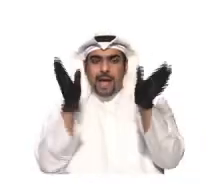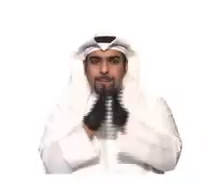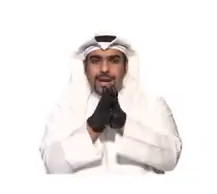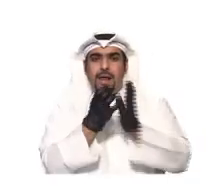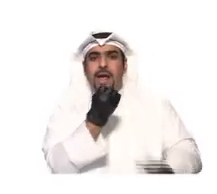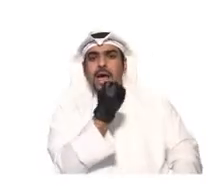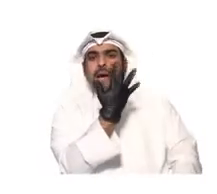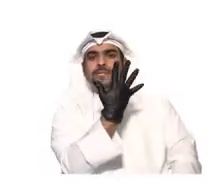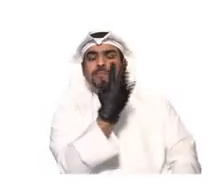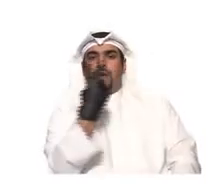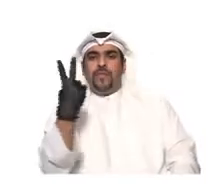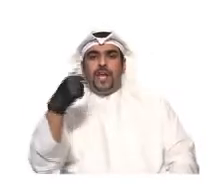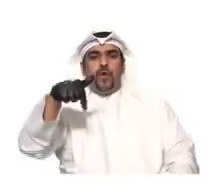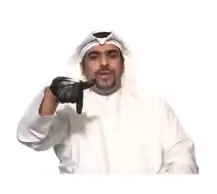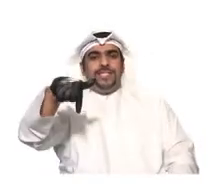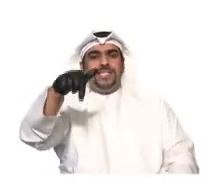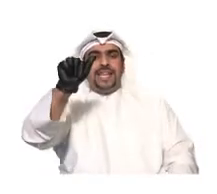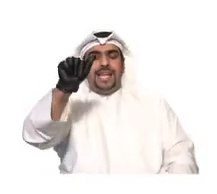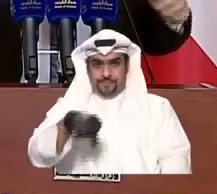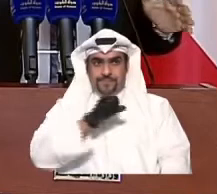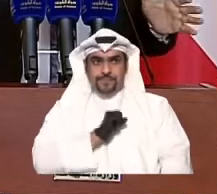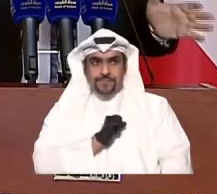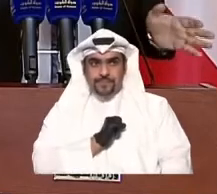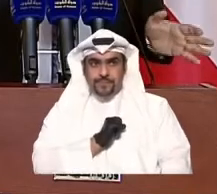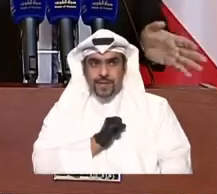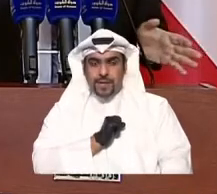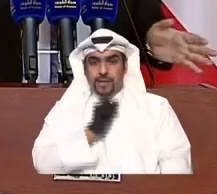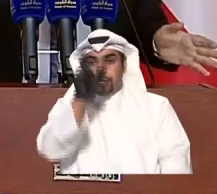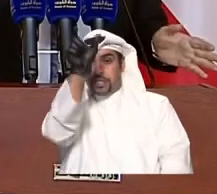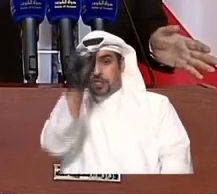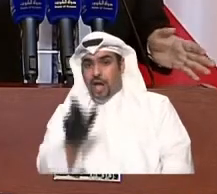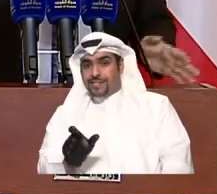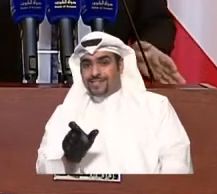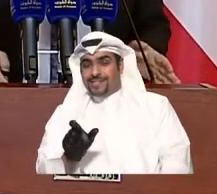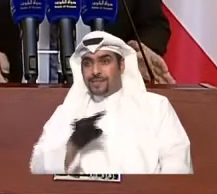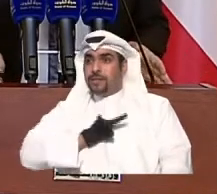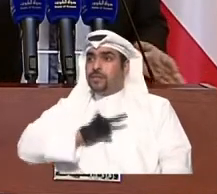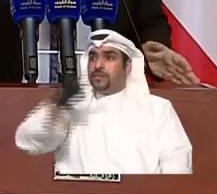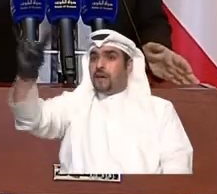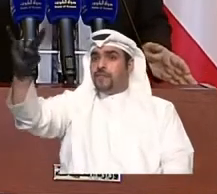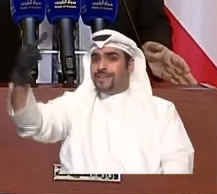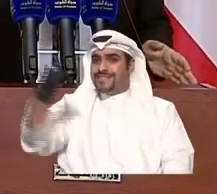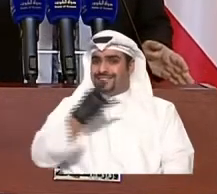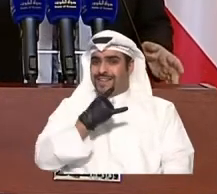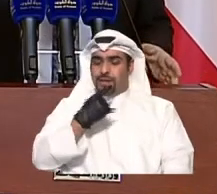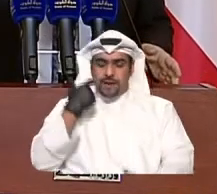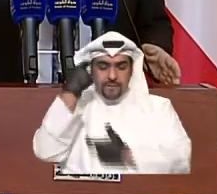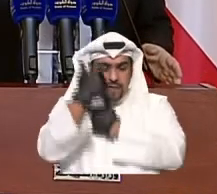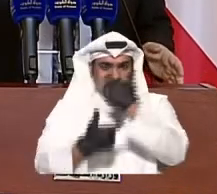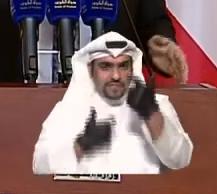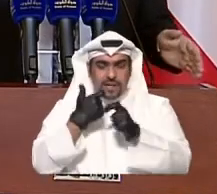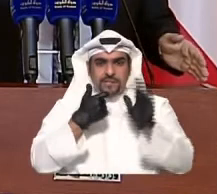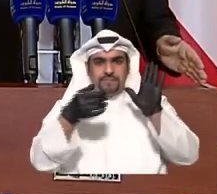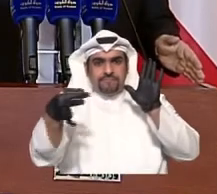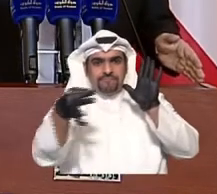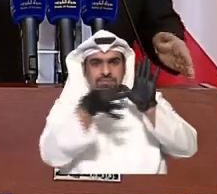562 حالة بفيروس كورونا سارس كوف 2. لم تتبين هناك أي إصابة مرتبطة بالسفر، إذن الحالات هي